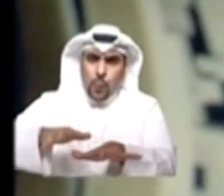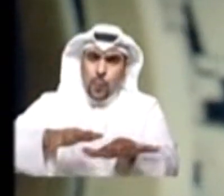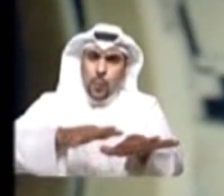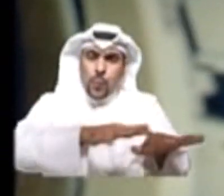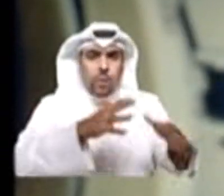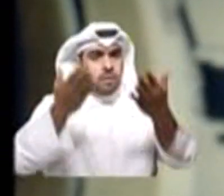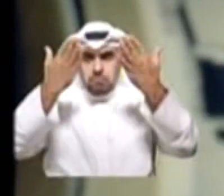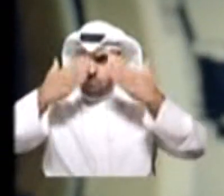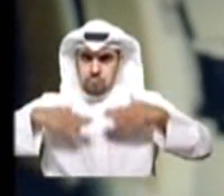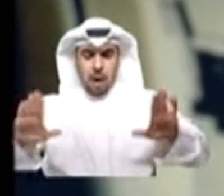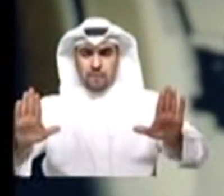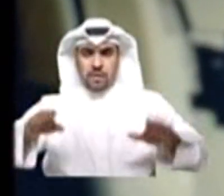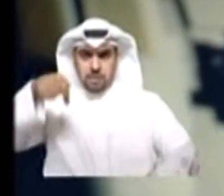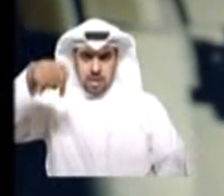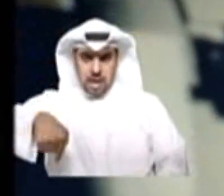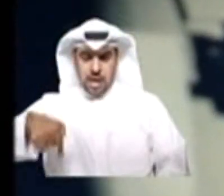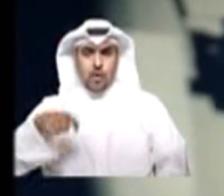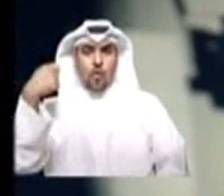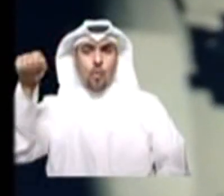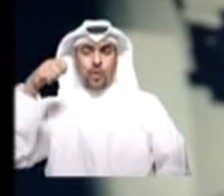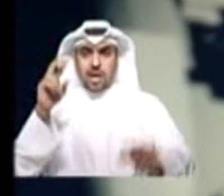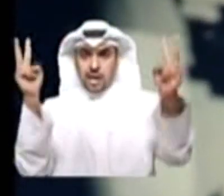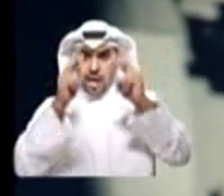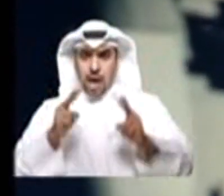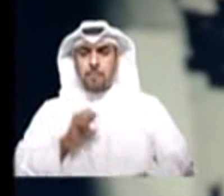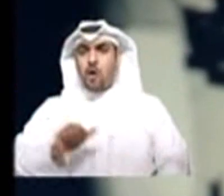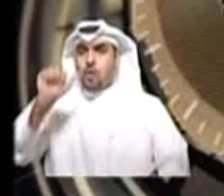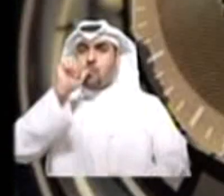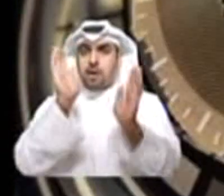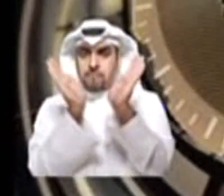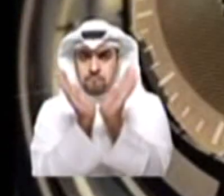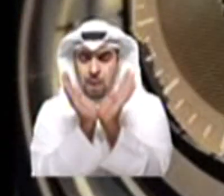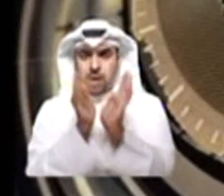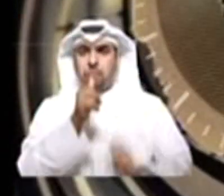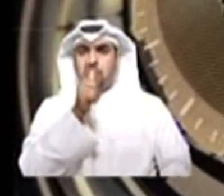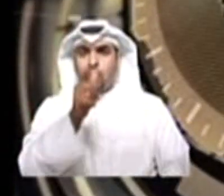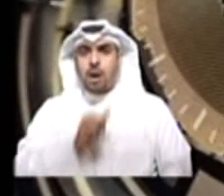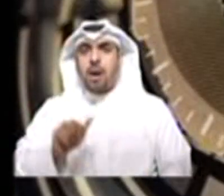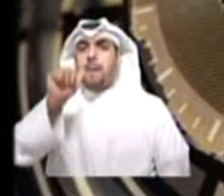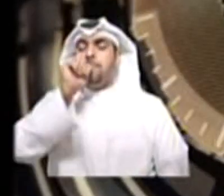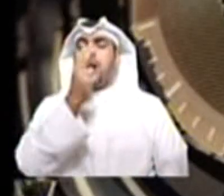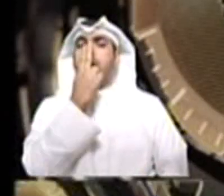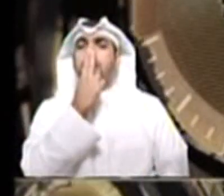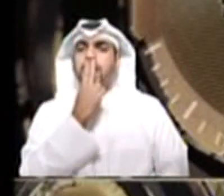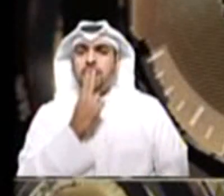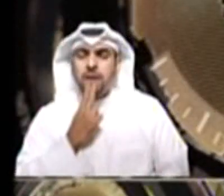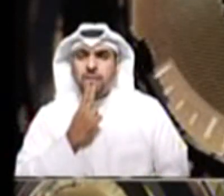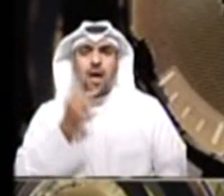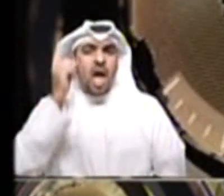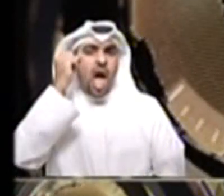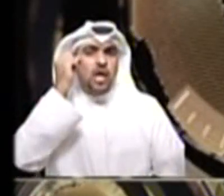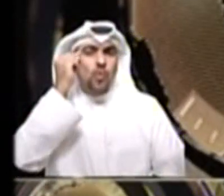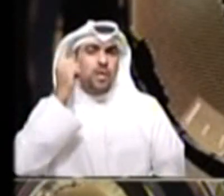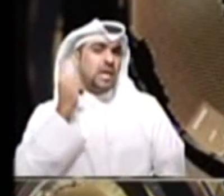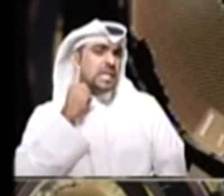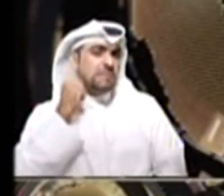الحالة، حيث تم التنسيق مع وزارة الكهرباء والماء لضمان جودة مياه الشرب وعدم تأثرها، حيث تم